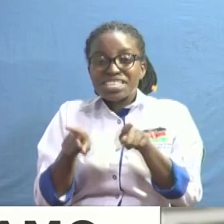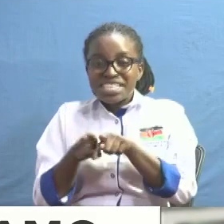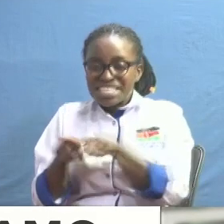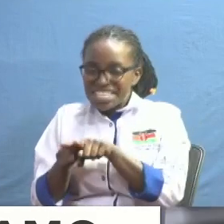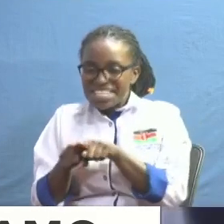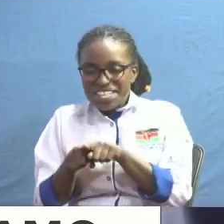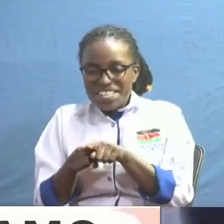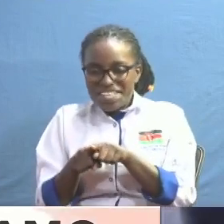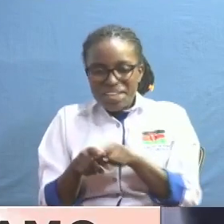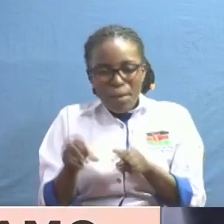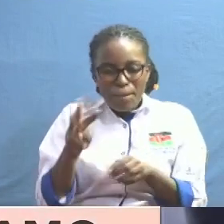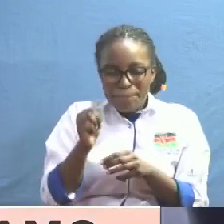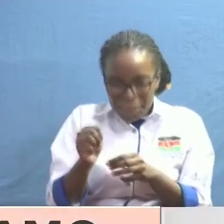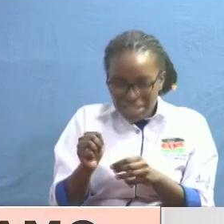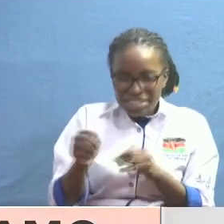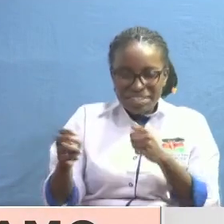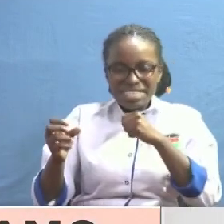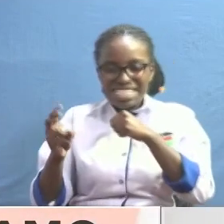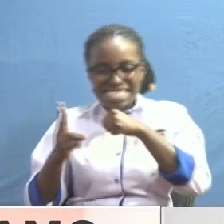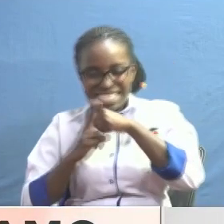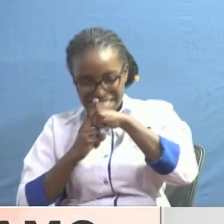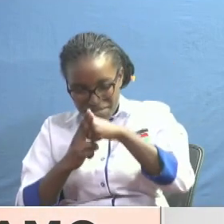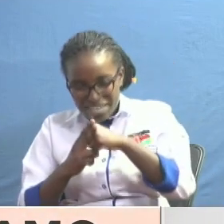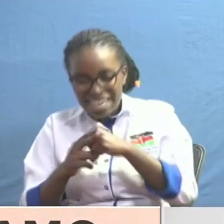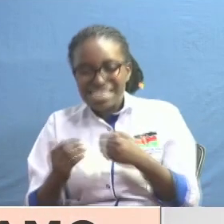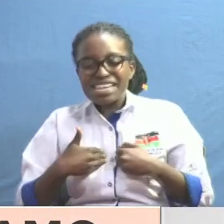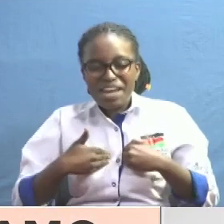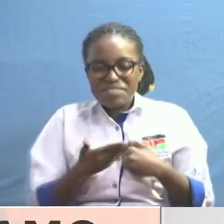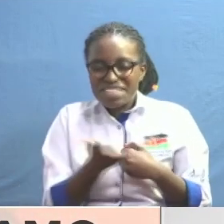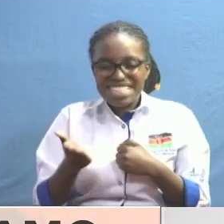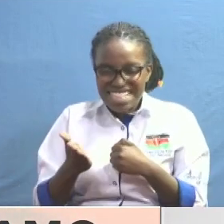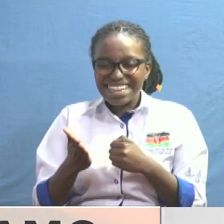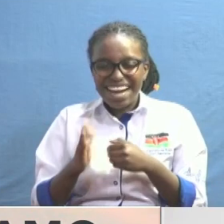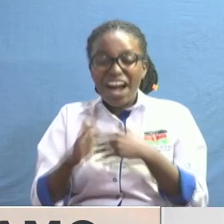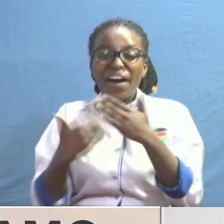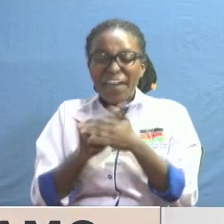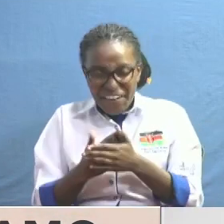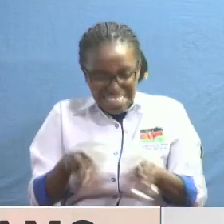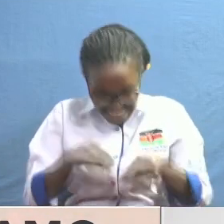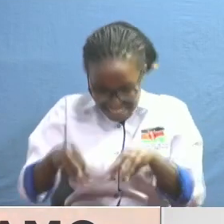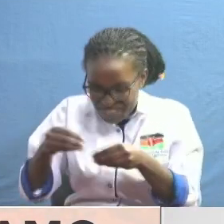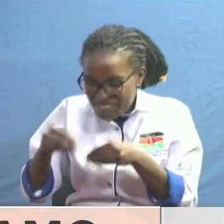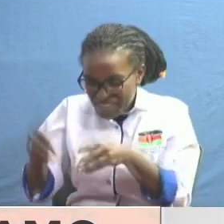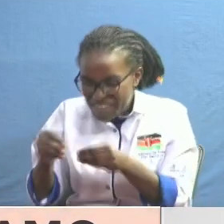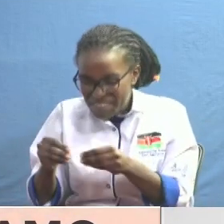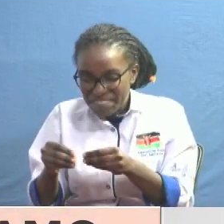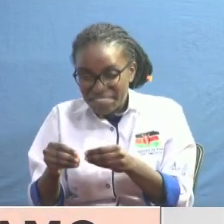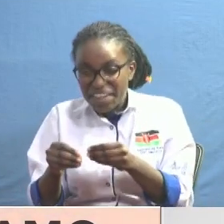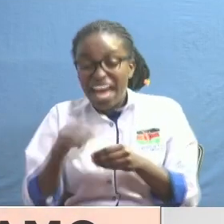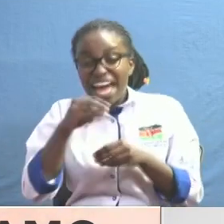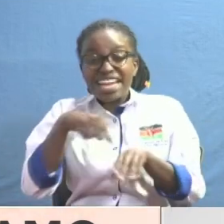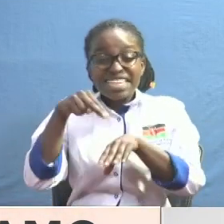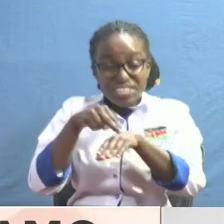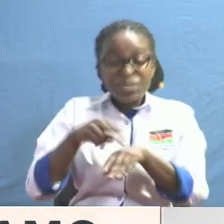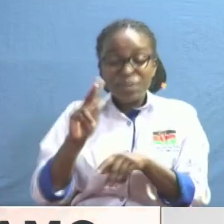shilingi milioni 752 ambazo inadaiwa walizitoa kwa mashirika 16 nchini Kenya